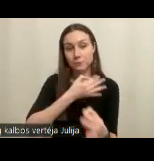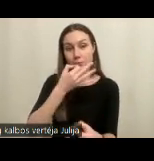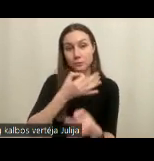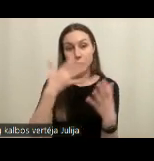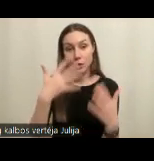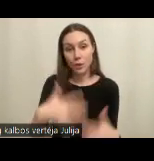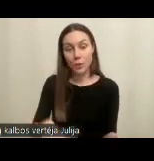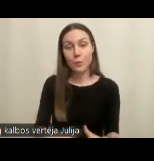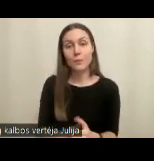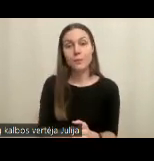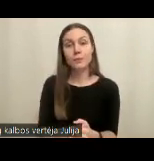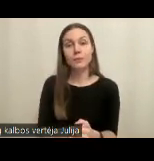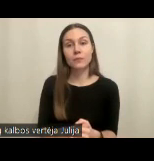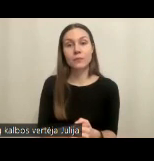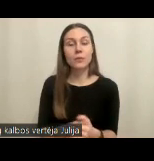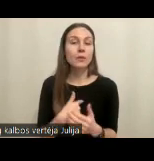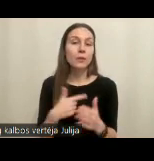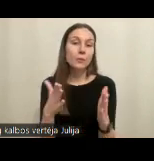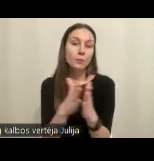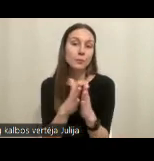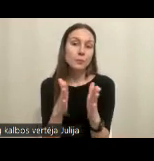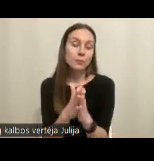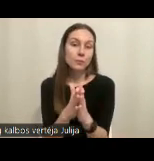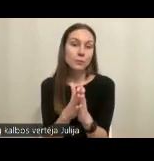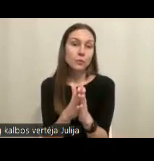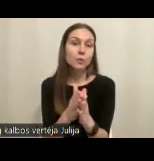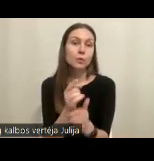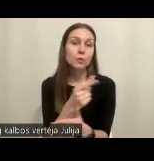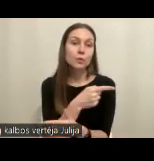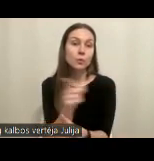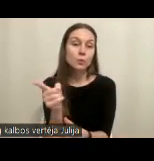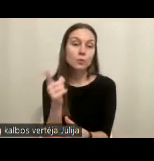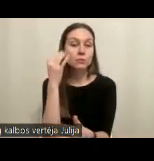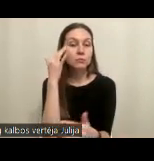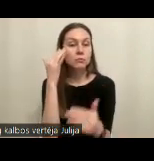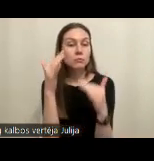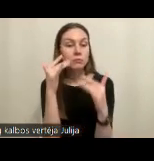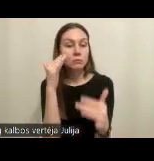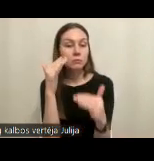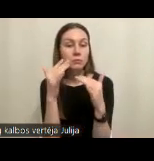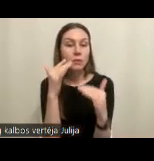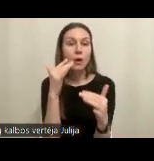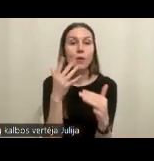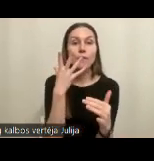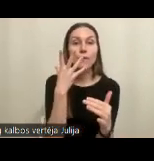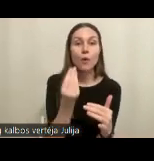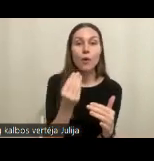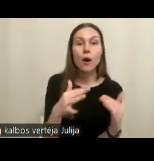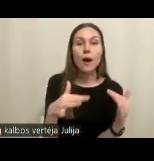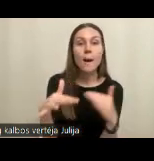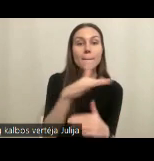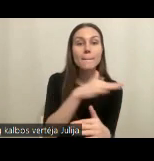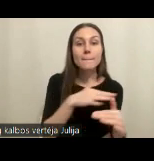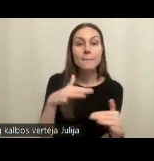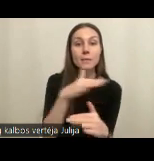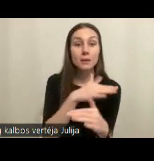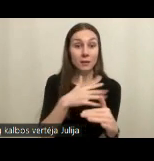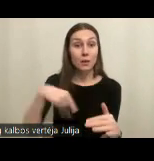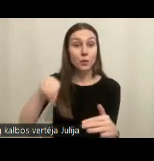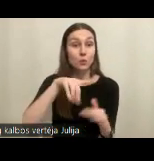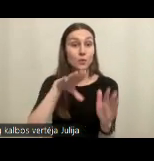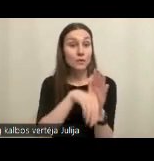Ir mes paprašysime jūsų apmastyti, kokios yra jūsų aplinkos, kuriuose jūs dirbate ir kaip